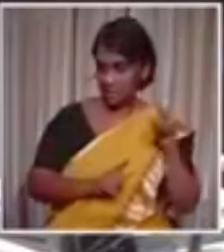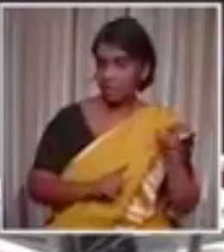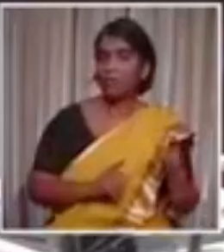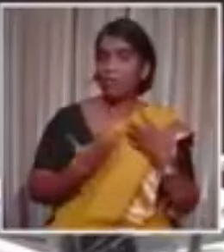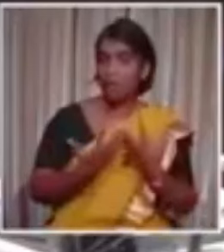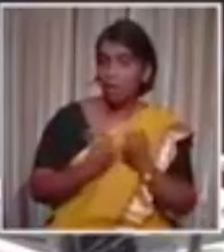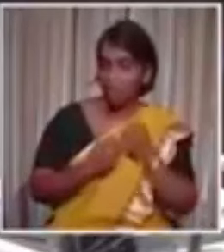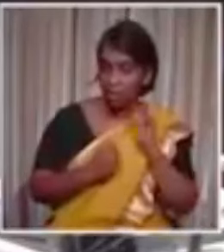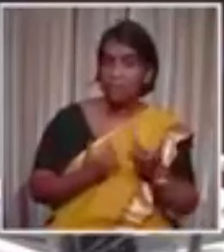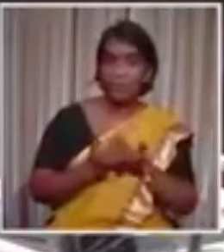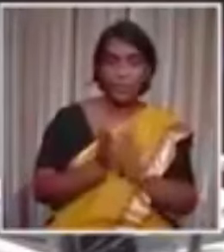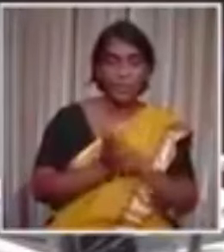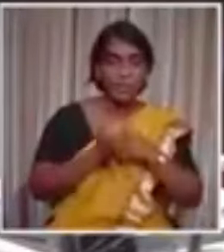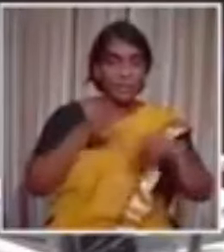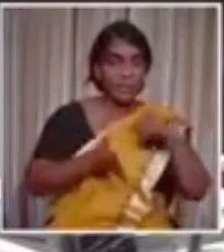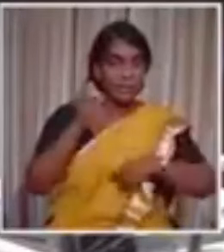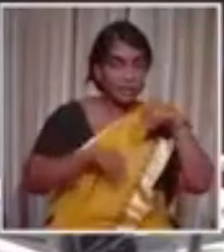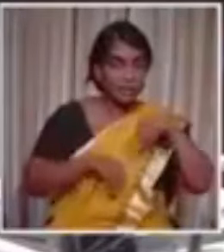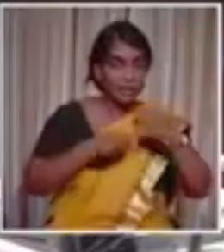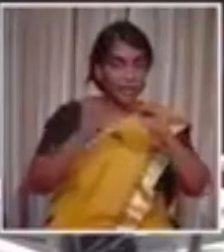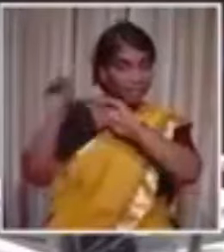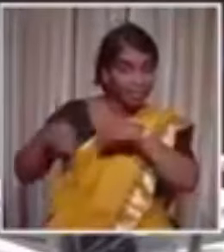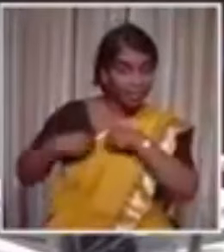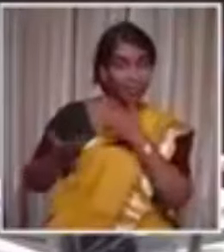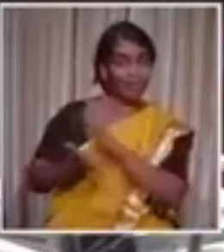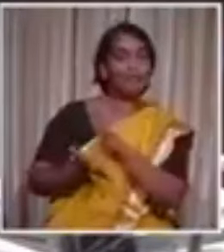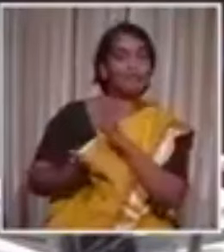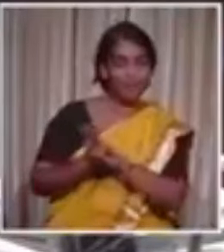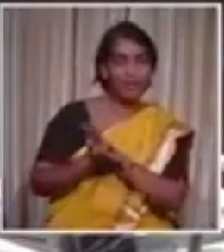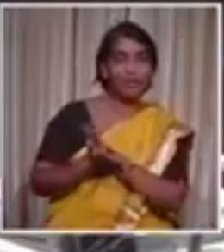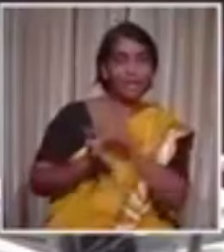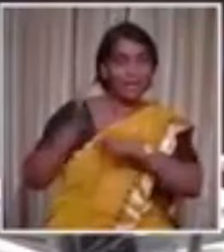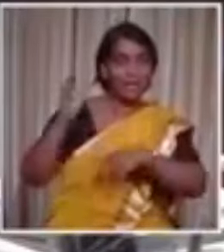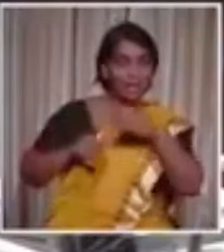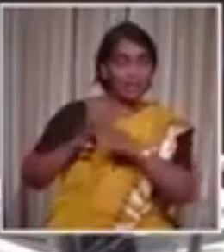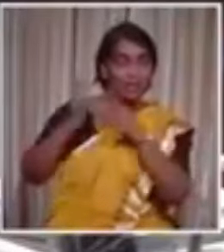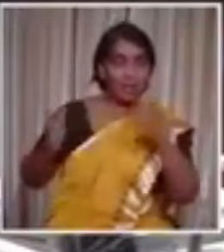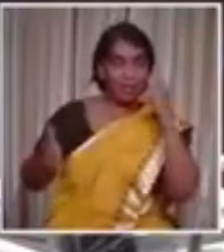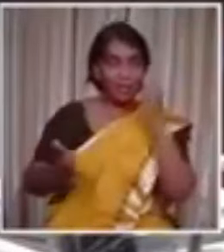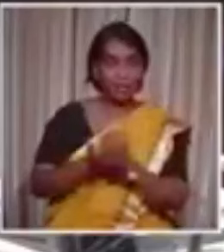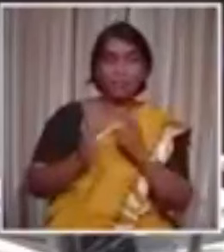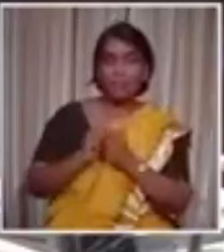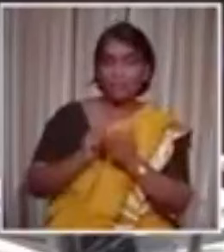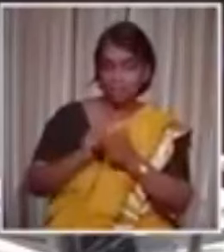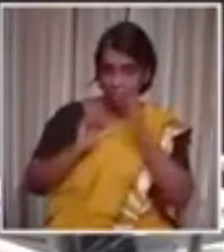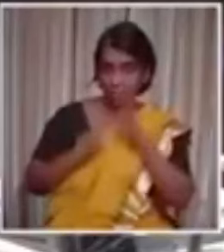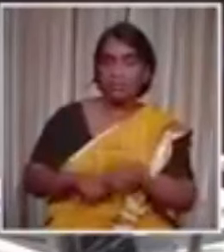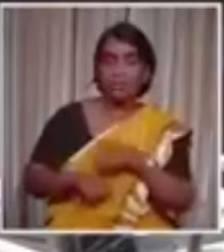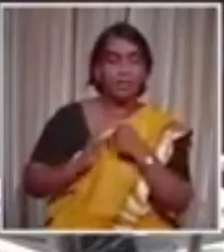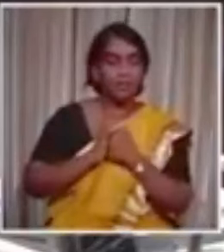අවශ්‍ය වී තිබුණා තමන්ට ඡන්ද දීපු කඳවුර සතුටු කිරීම සඳහා. ඡන්ද දීපු කඳවුර විශාල අපහසුතාවයට දුෂ්කරතාවයට පත් කරයි.